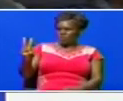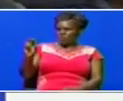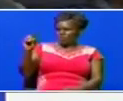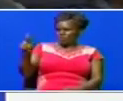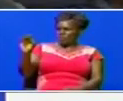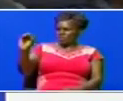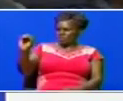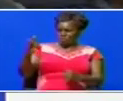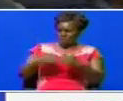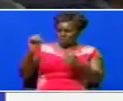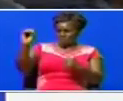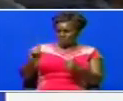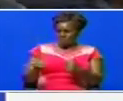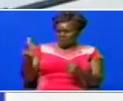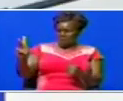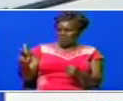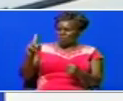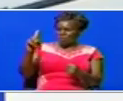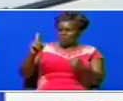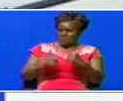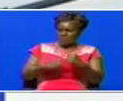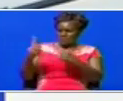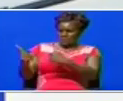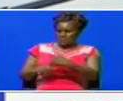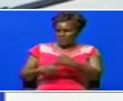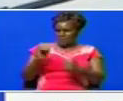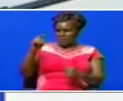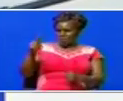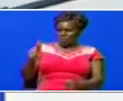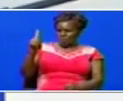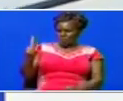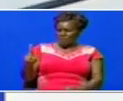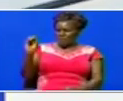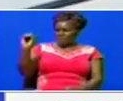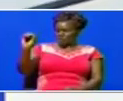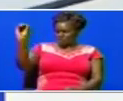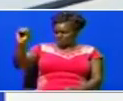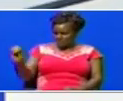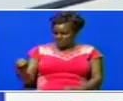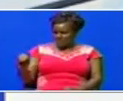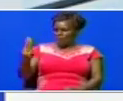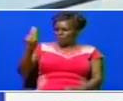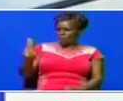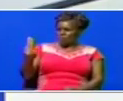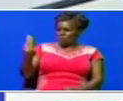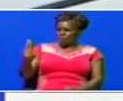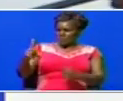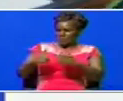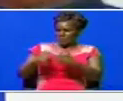0.08%. Japheth Kaluyu, 166, 0.10%. Uhuru Kenyatta,